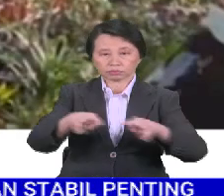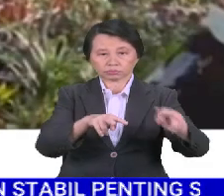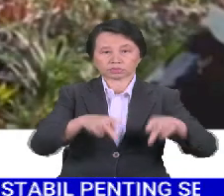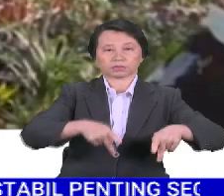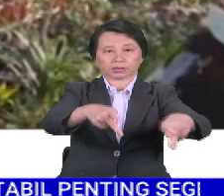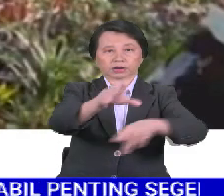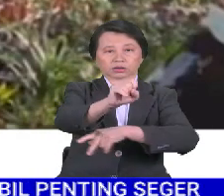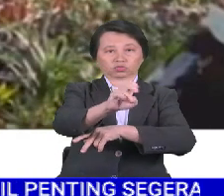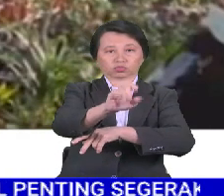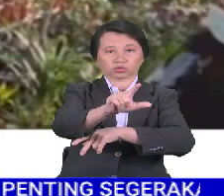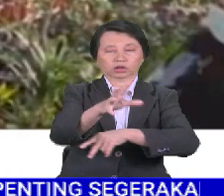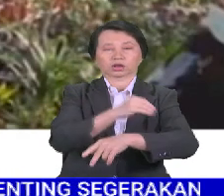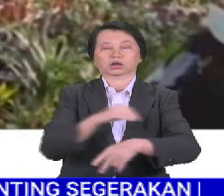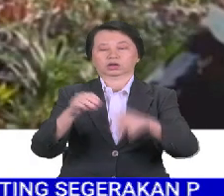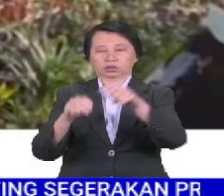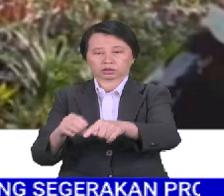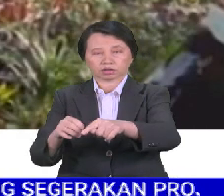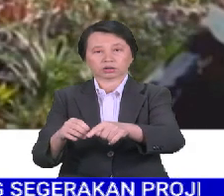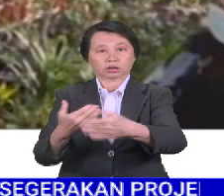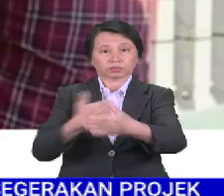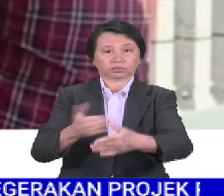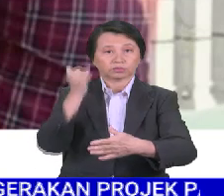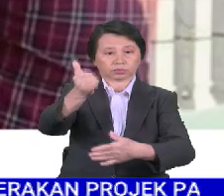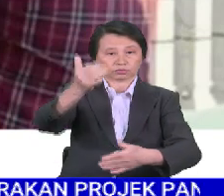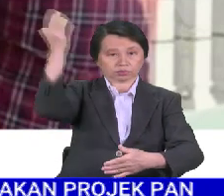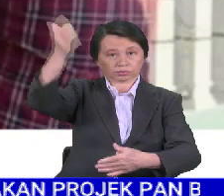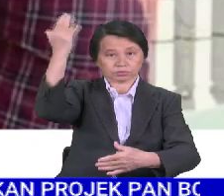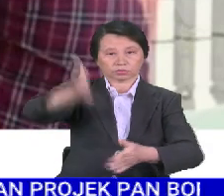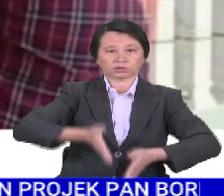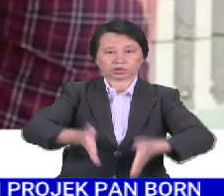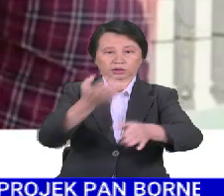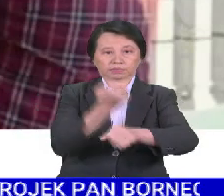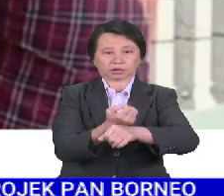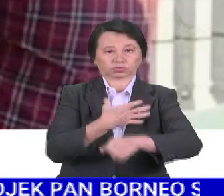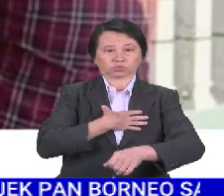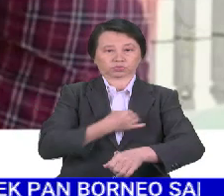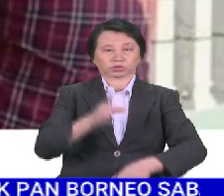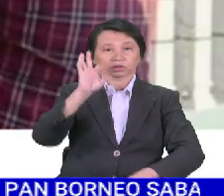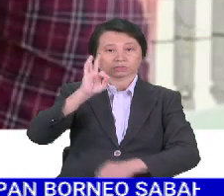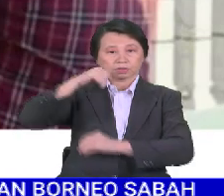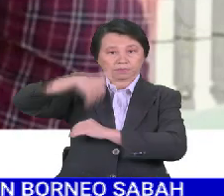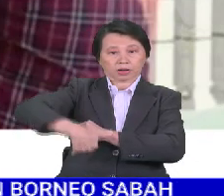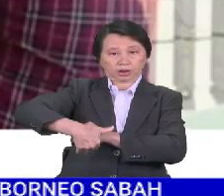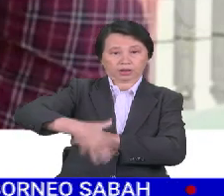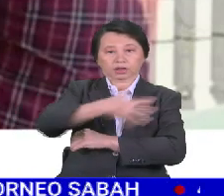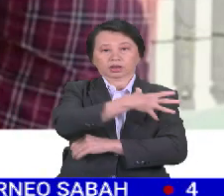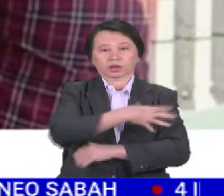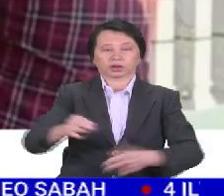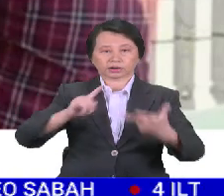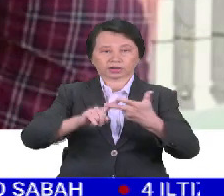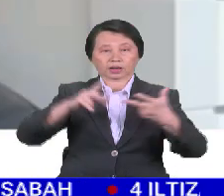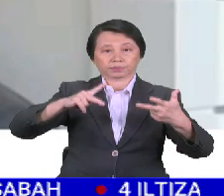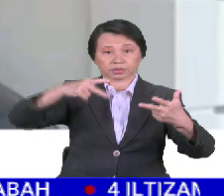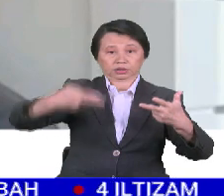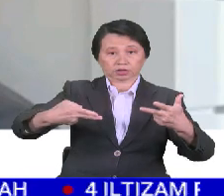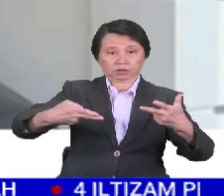Parit Simen dan Teluk Bakung sebelum hadir ceramah kelompok Jalan Batu Putih 9 malam ini. Manakala, calon Pakatan